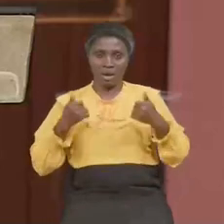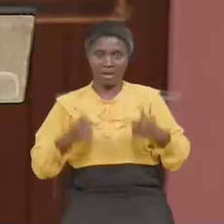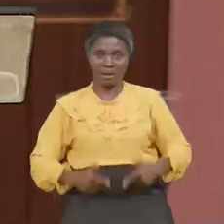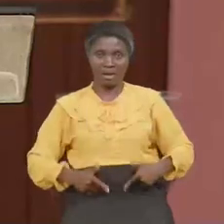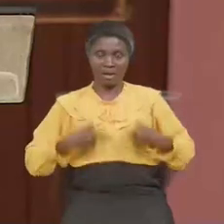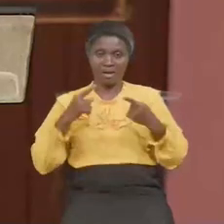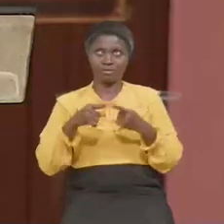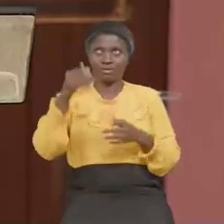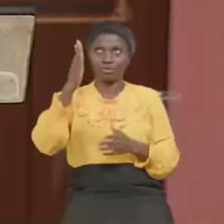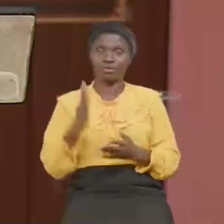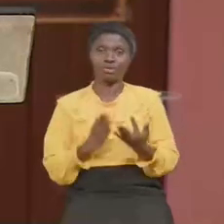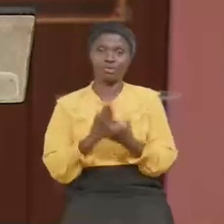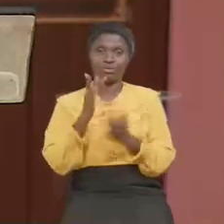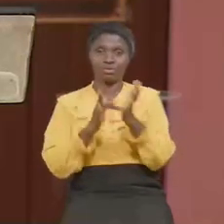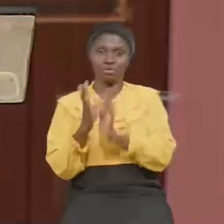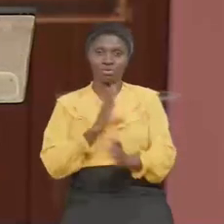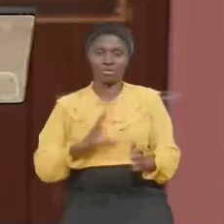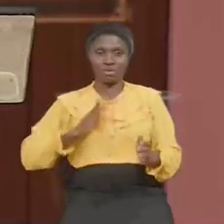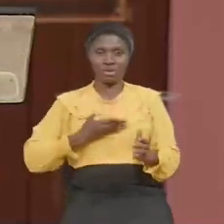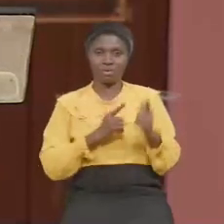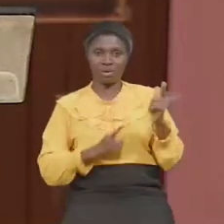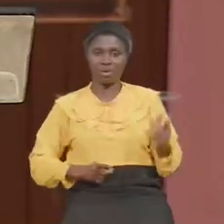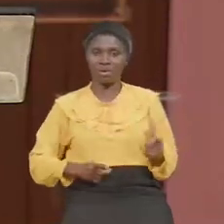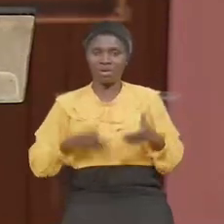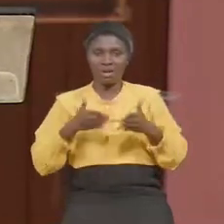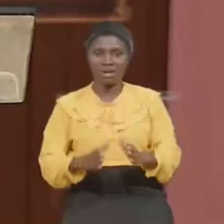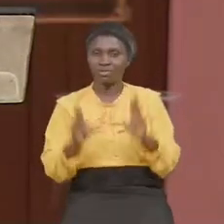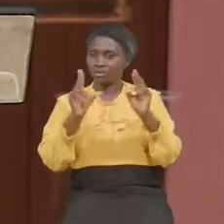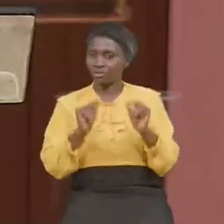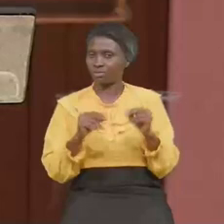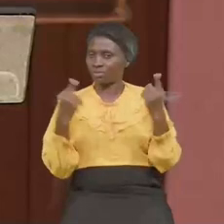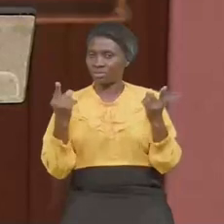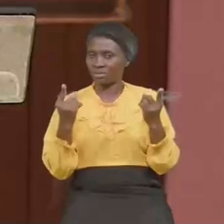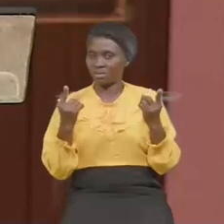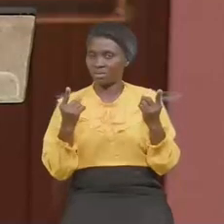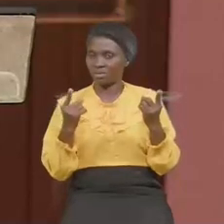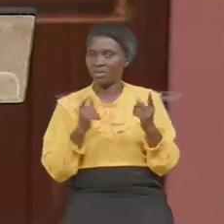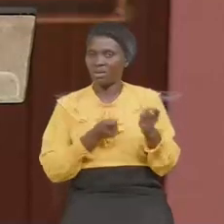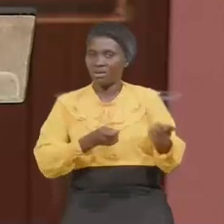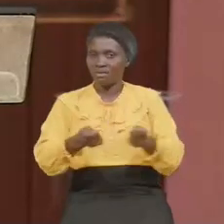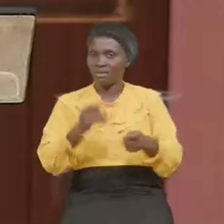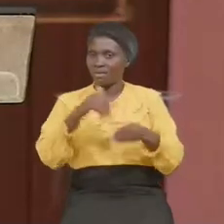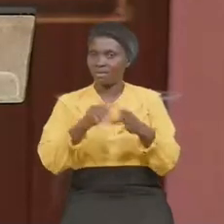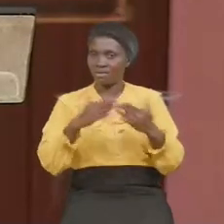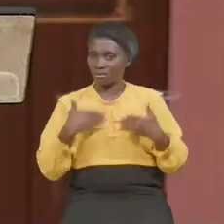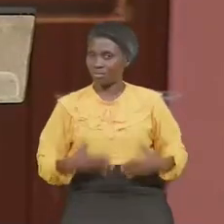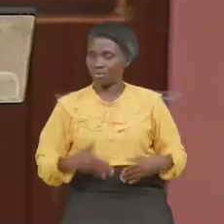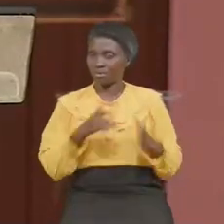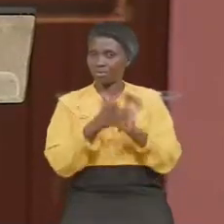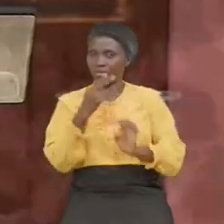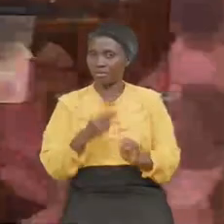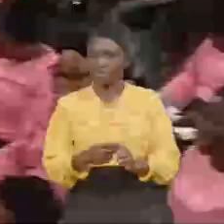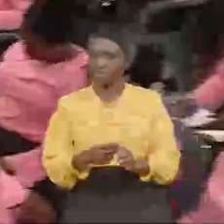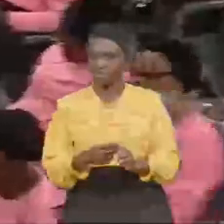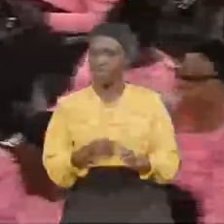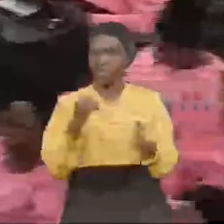péché ne règne donc point dans votre corps mortel. Il ne règnera plus. Il n'aura plus la